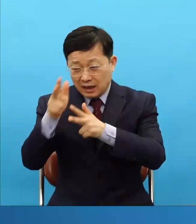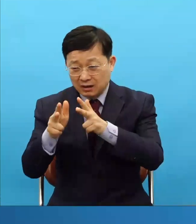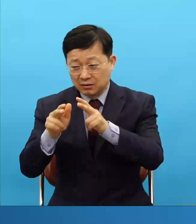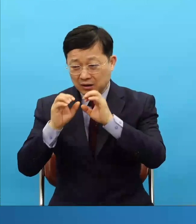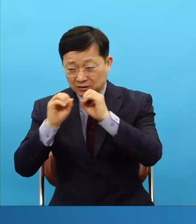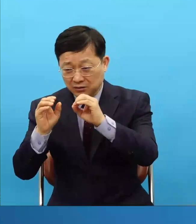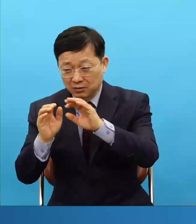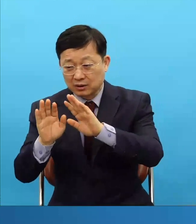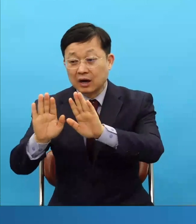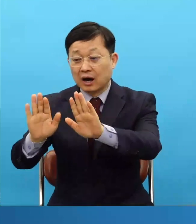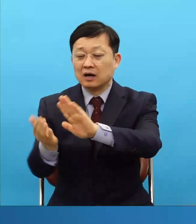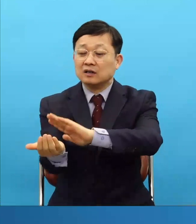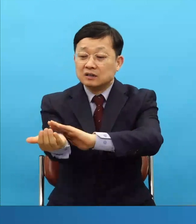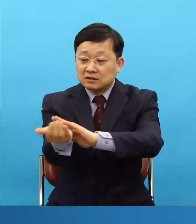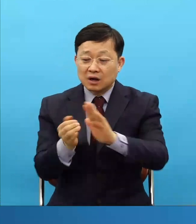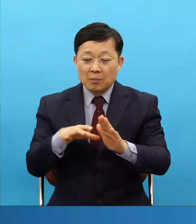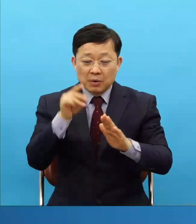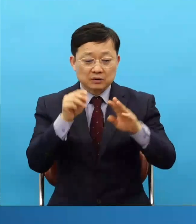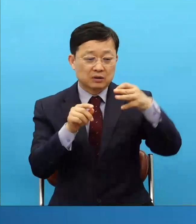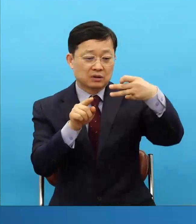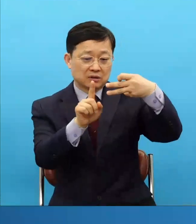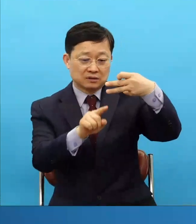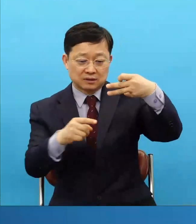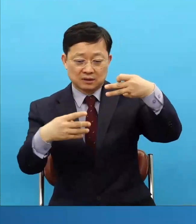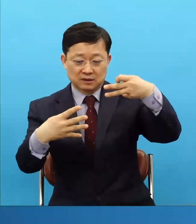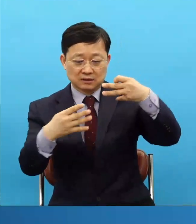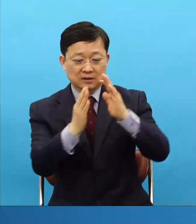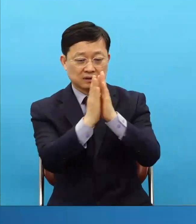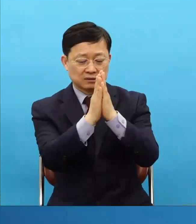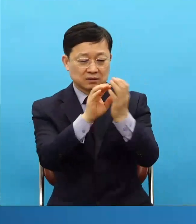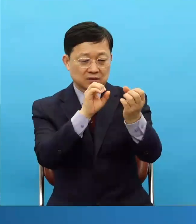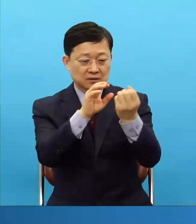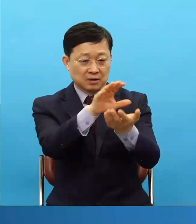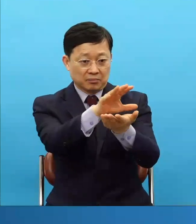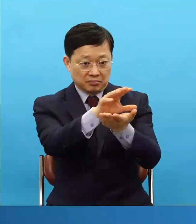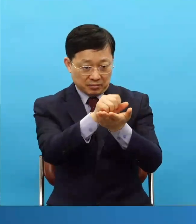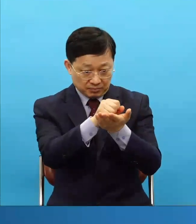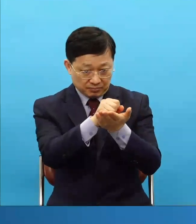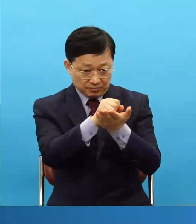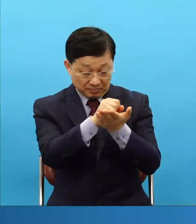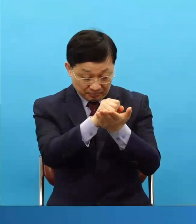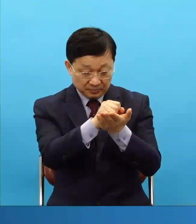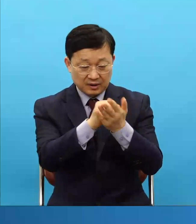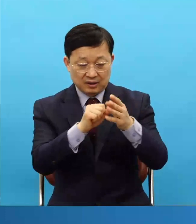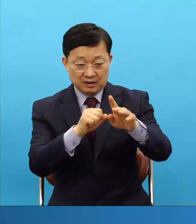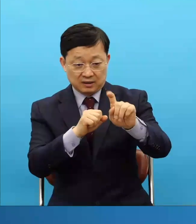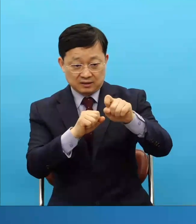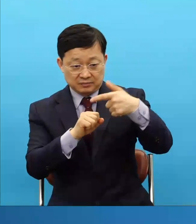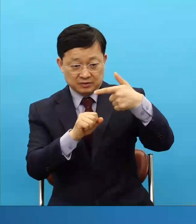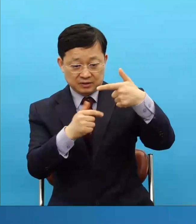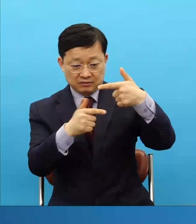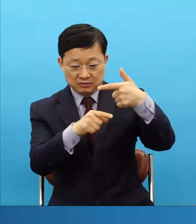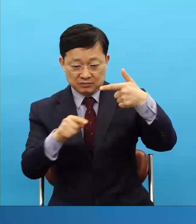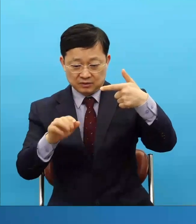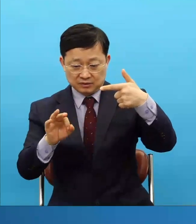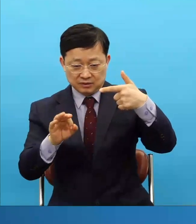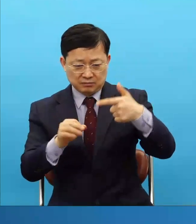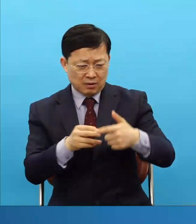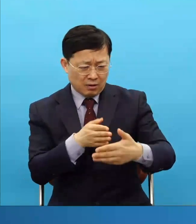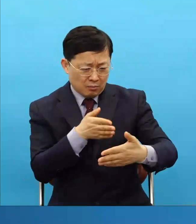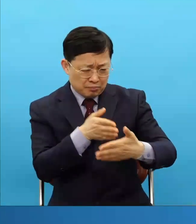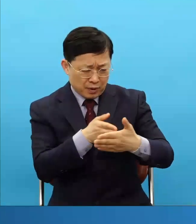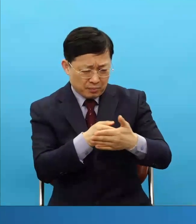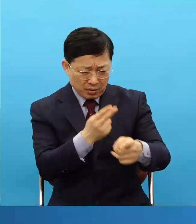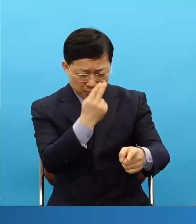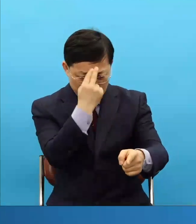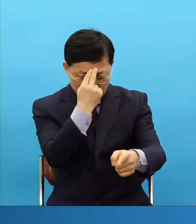or running a business, they received answers first in Acts 13. 그러고 길이 막힐 때는 낙심하지 말고 And when the way is blocked, do not become